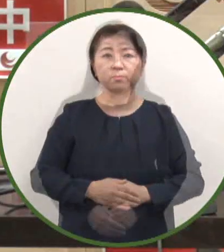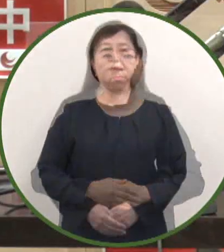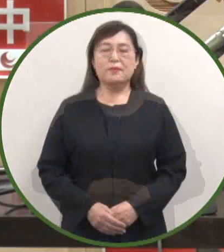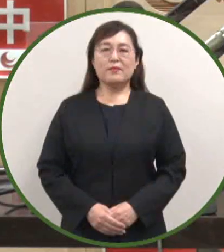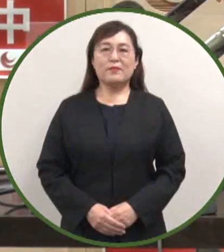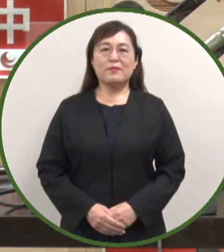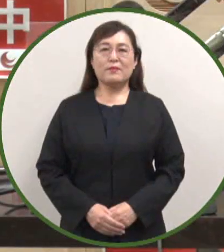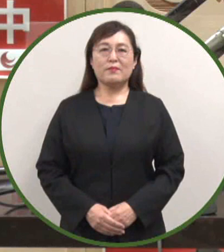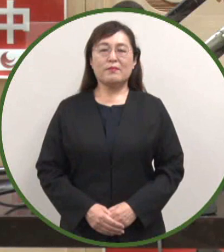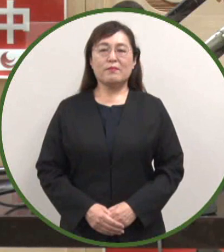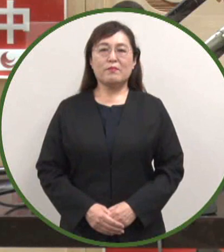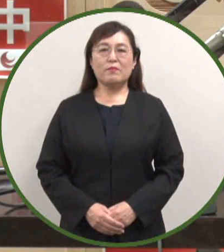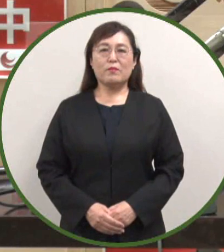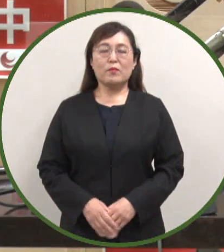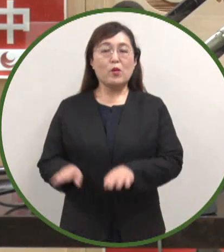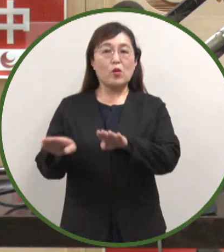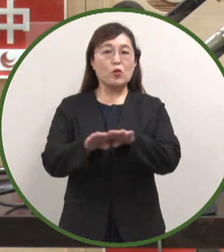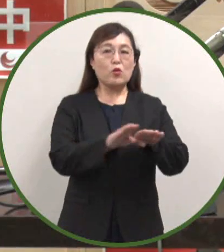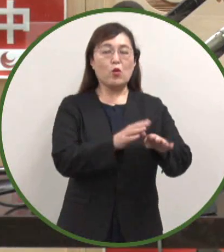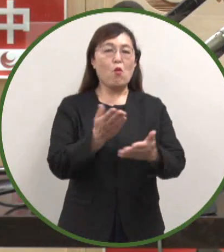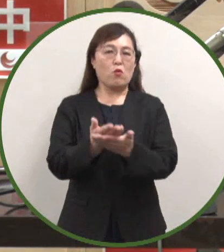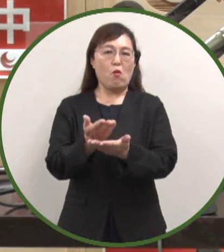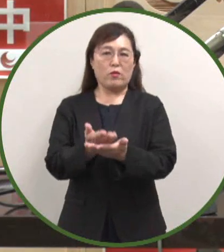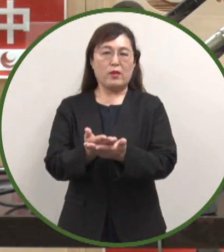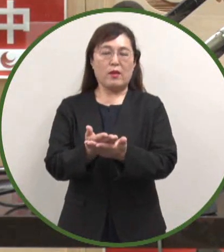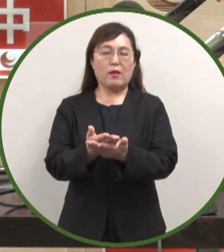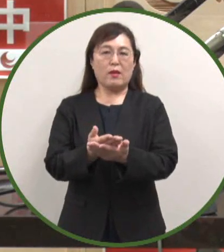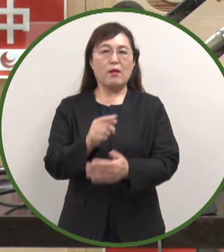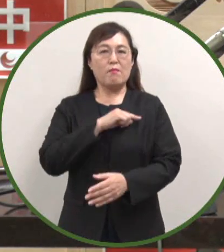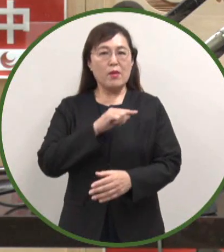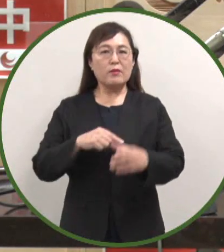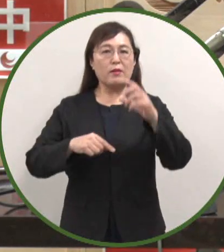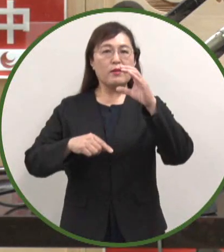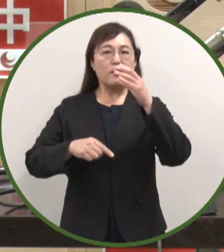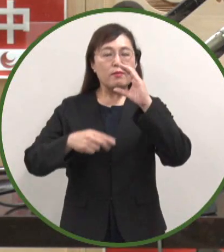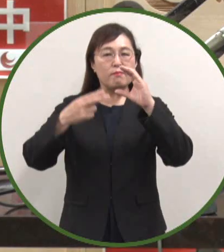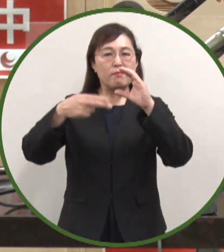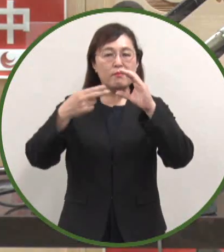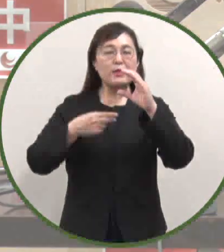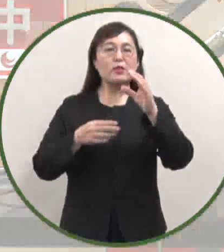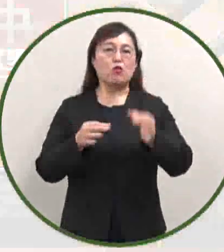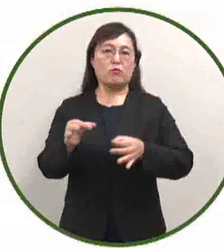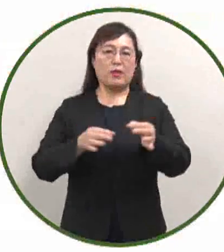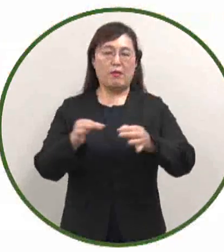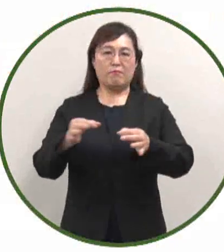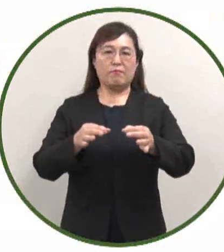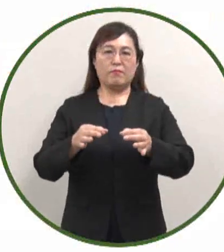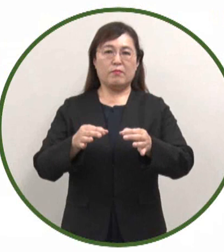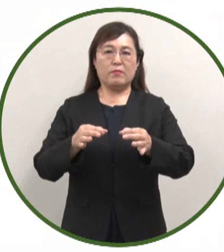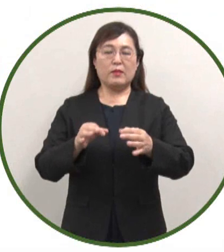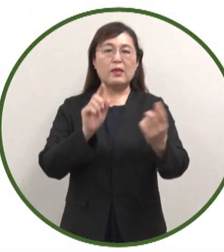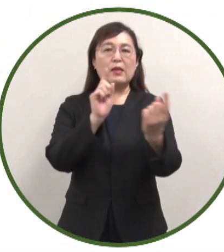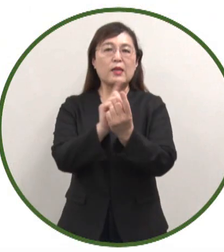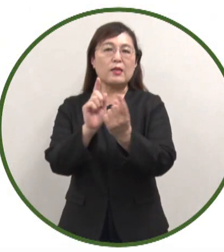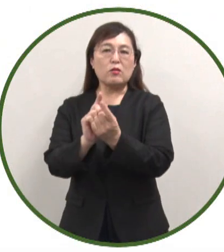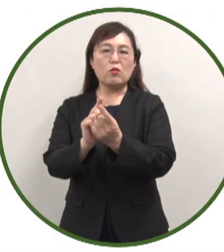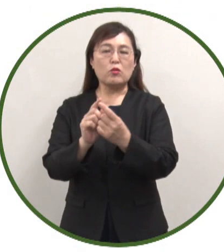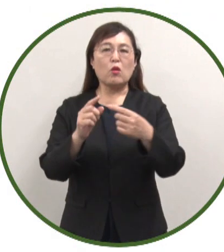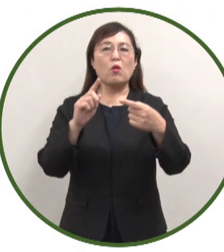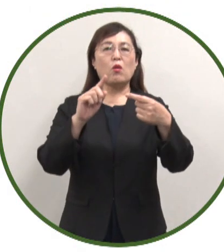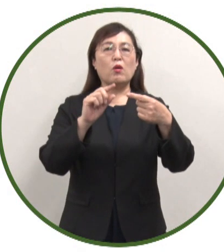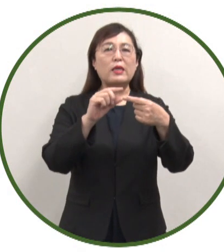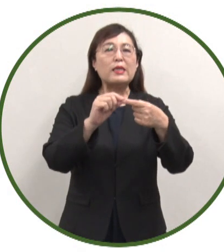その休業要請等でありますが、まず飲食店についてでございます。まず対象の ① す